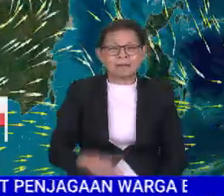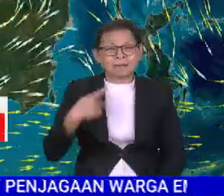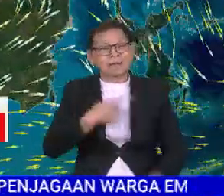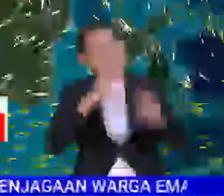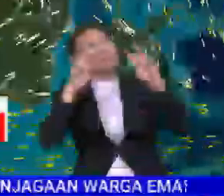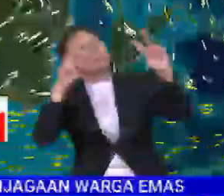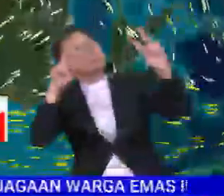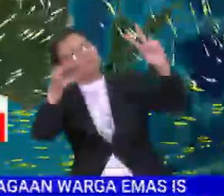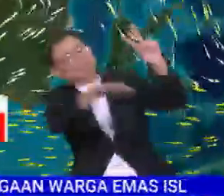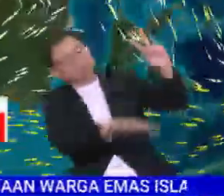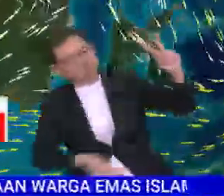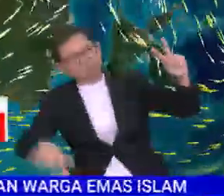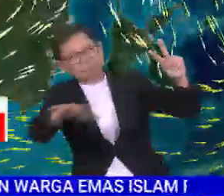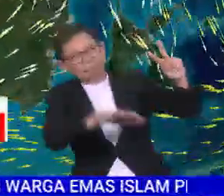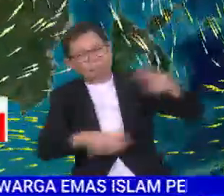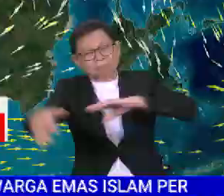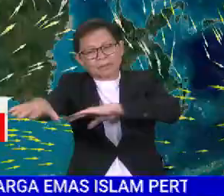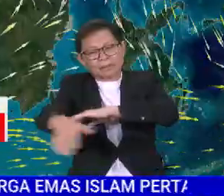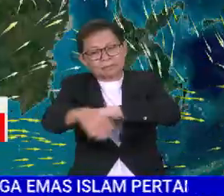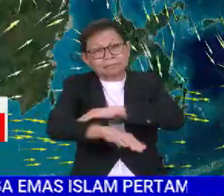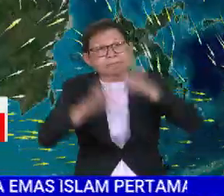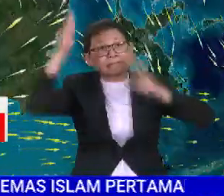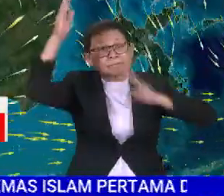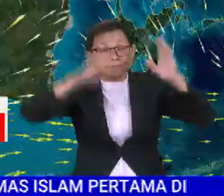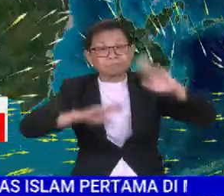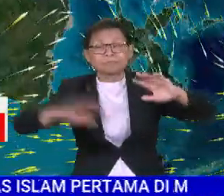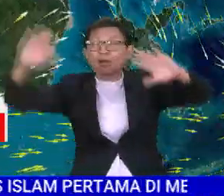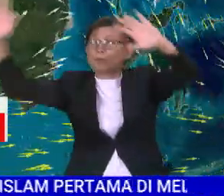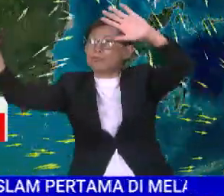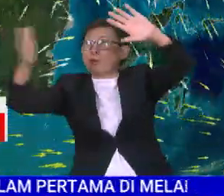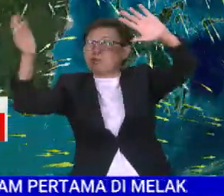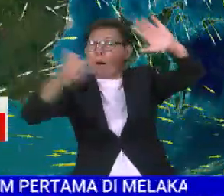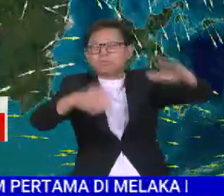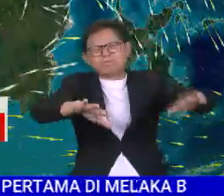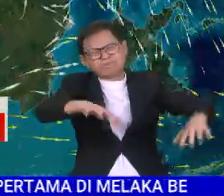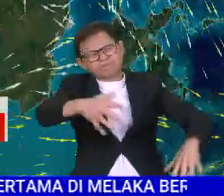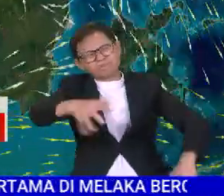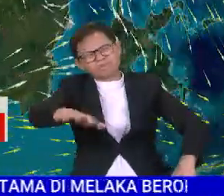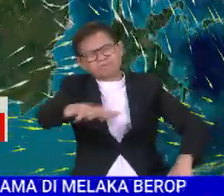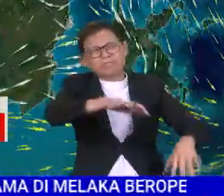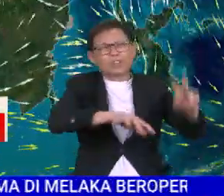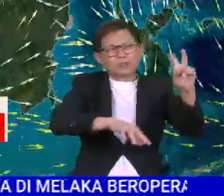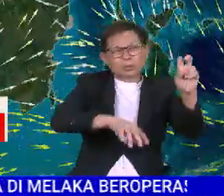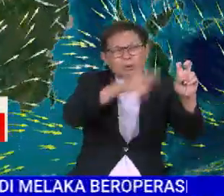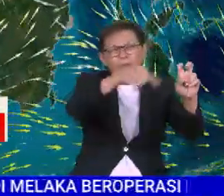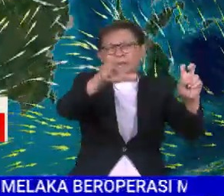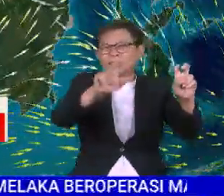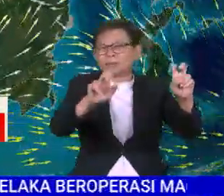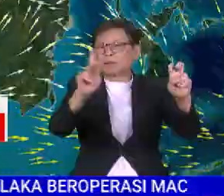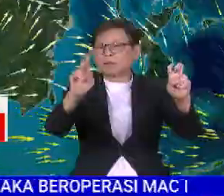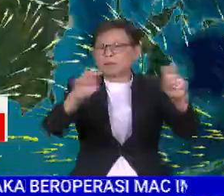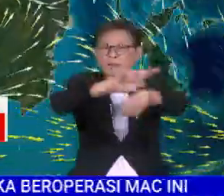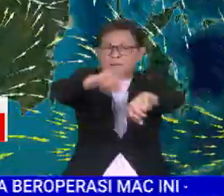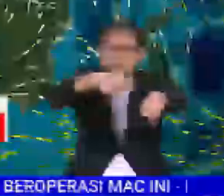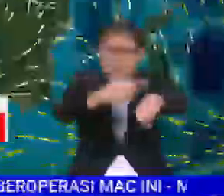lihat pula keadaan di sekitar kawasan perairan negara. Angin dilihat bergerak dengan kelajuan yang sederhana, iaitu sekitar 20 sehingga 30